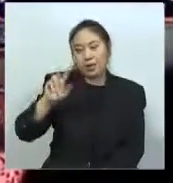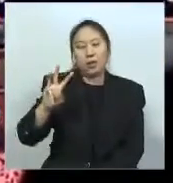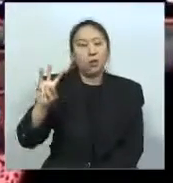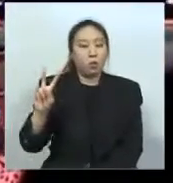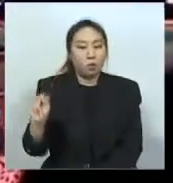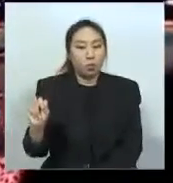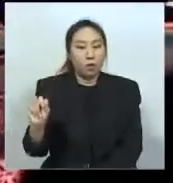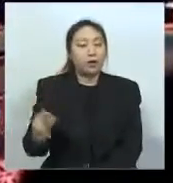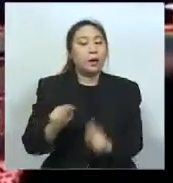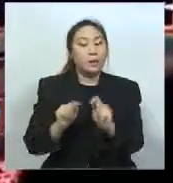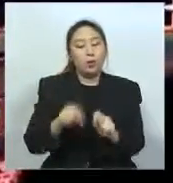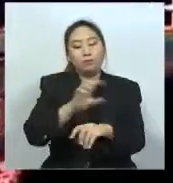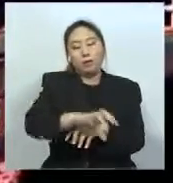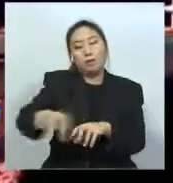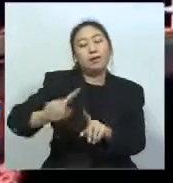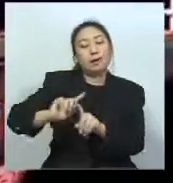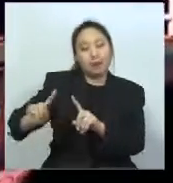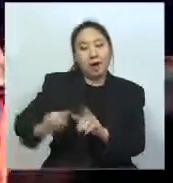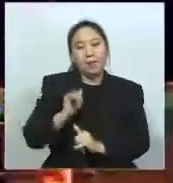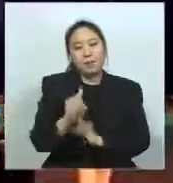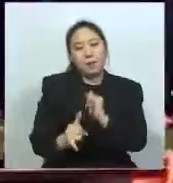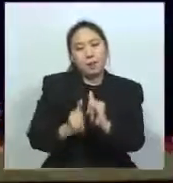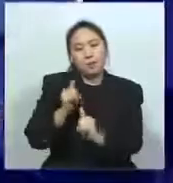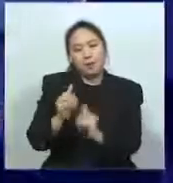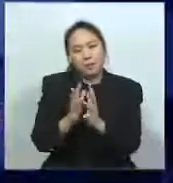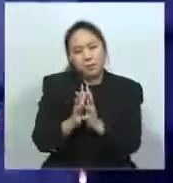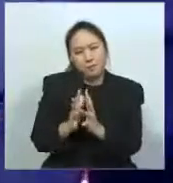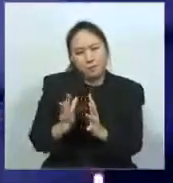ตำบลนาโฉงแล้วก็ตำบลต้นตาลไปร่วมงานกันเป็นจำนวนม